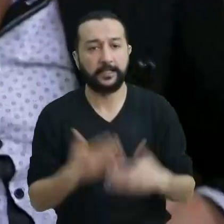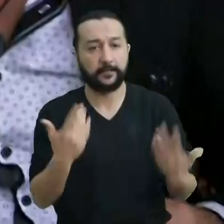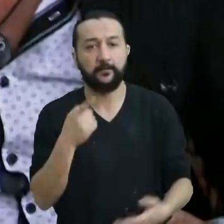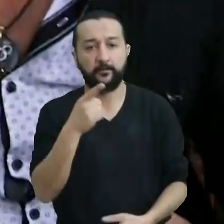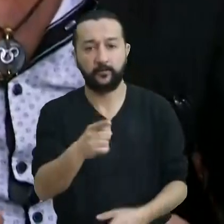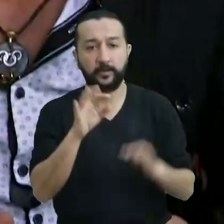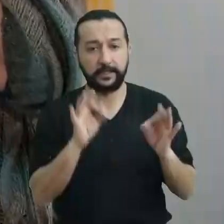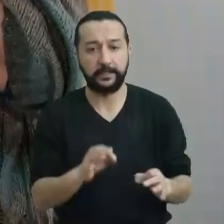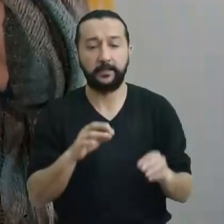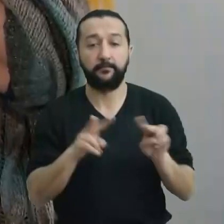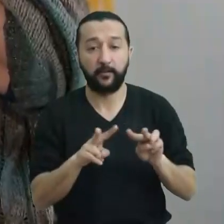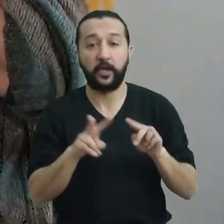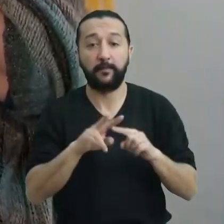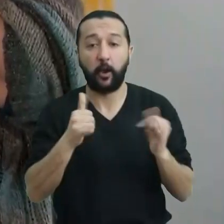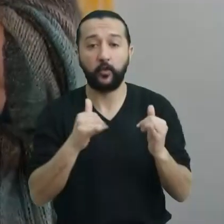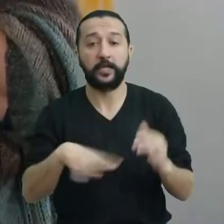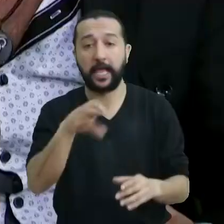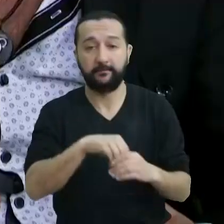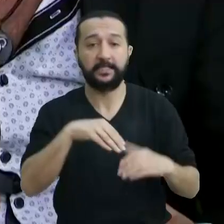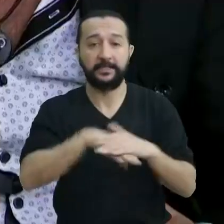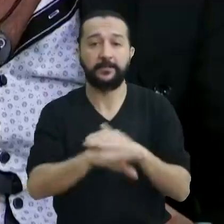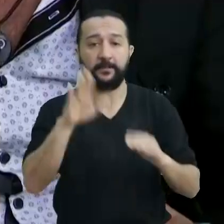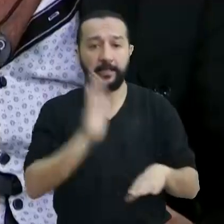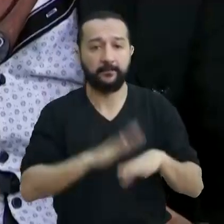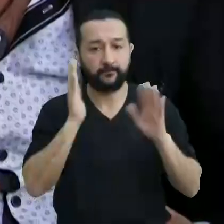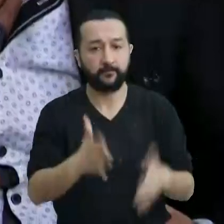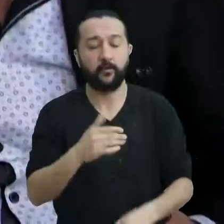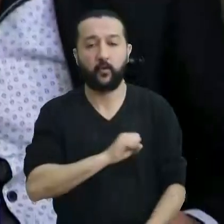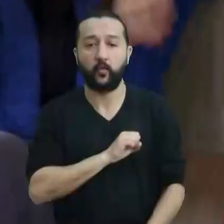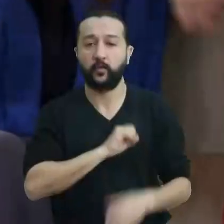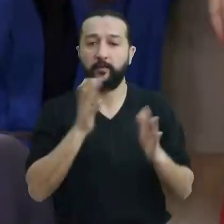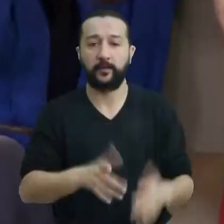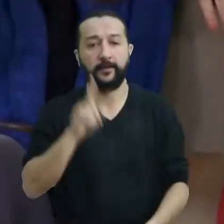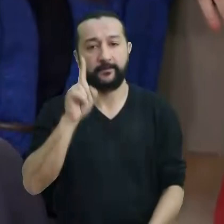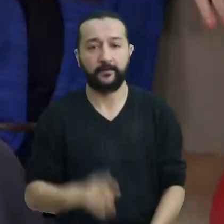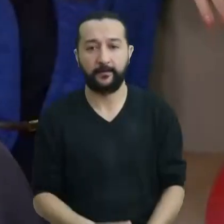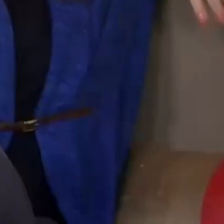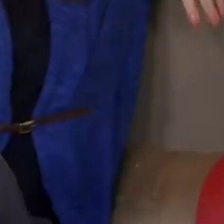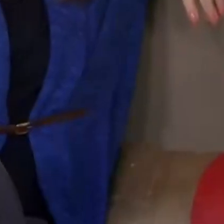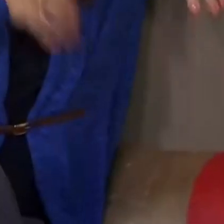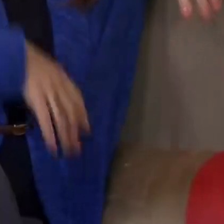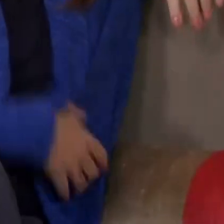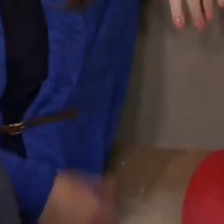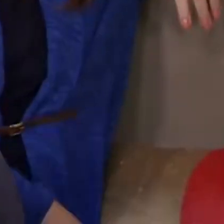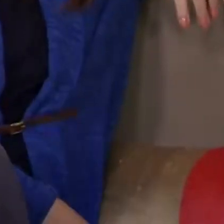Yani şu Mahmut Kemal'in oyuncaklarını da her yere sıkıştırıyorlar. Ay aklım çıktı ya.